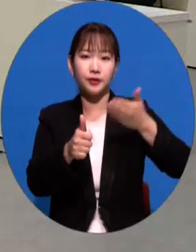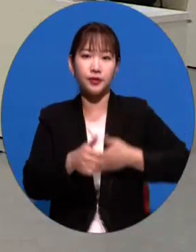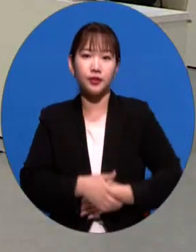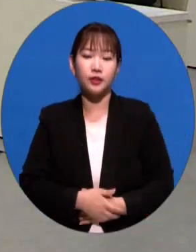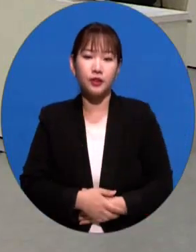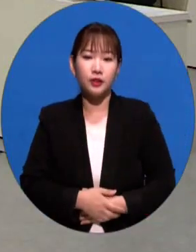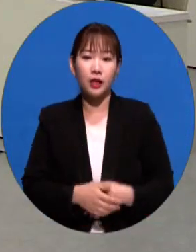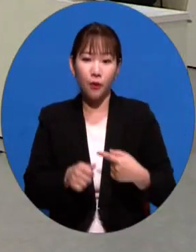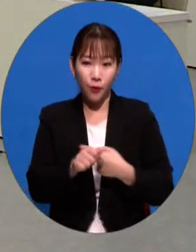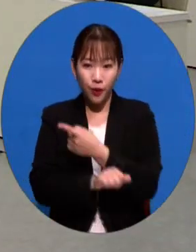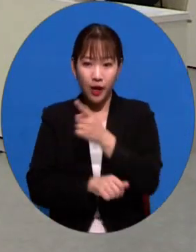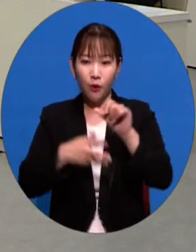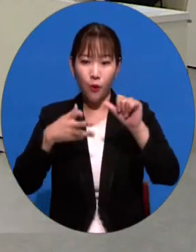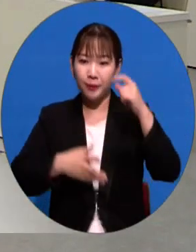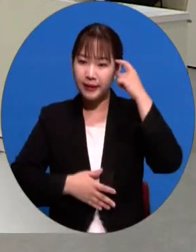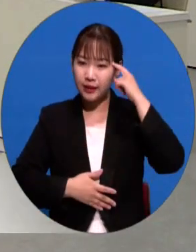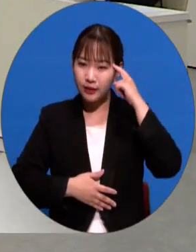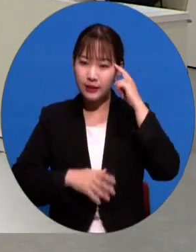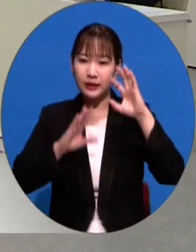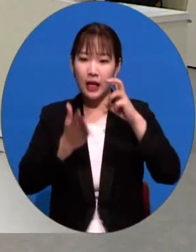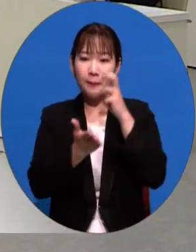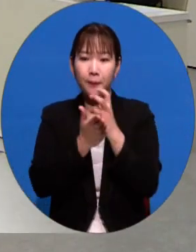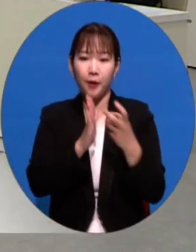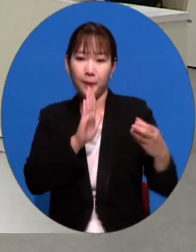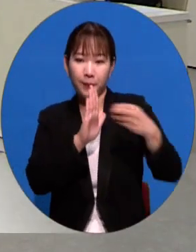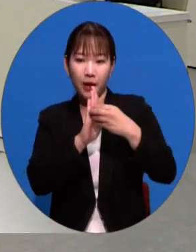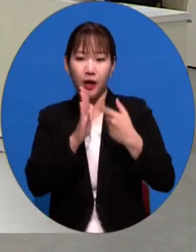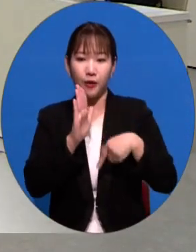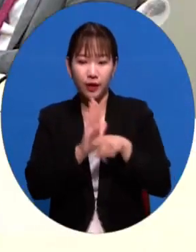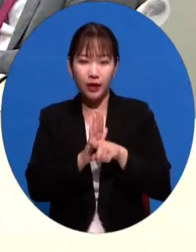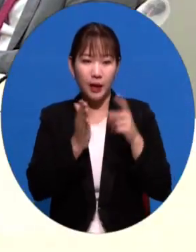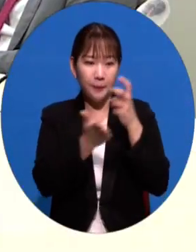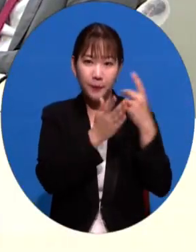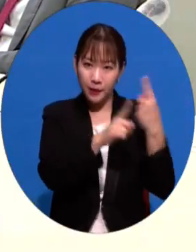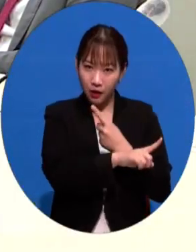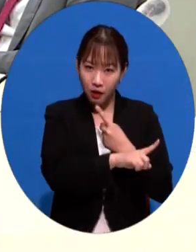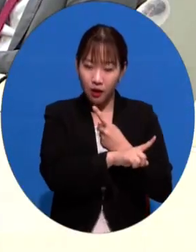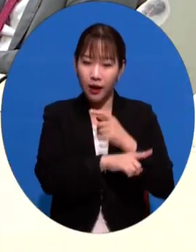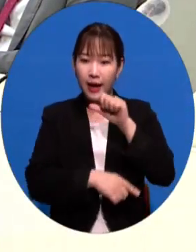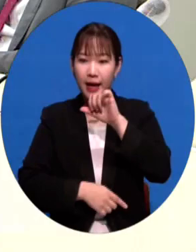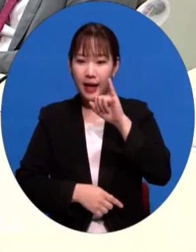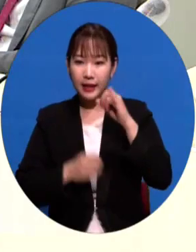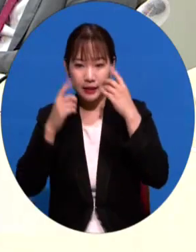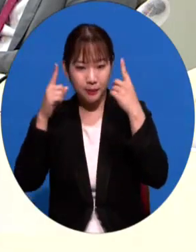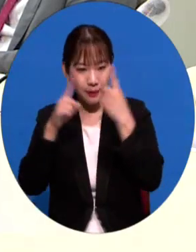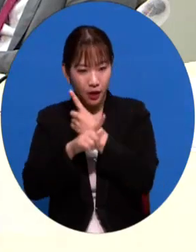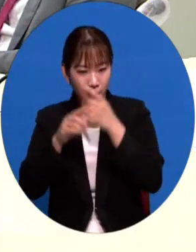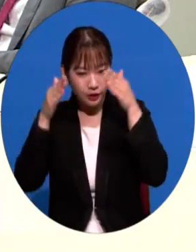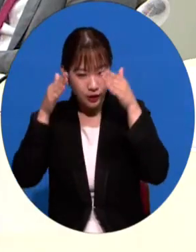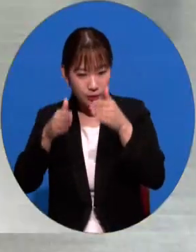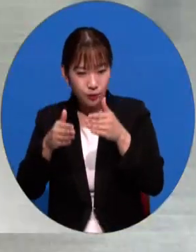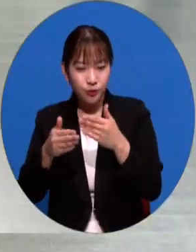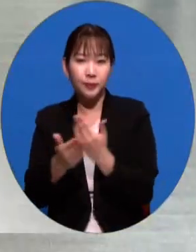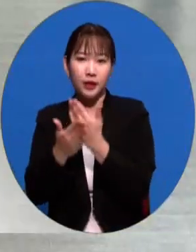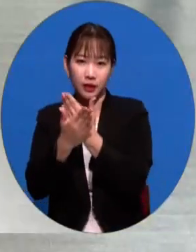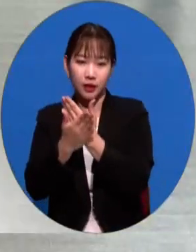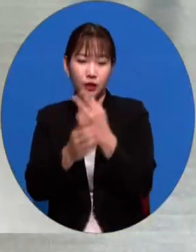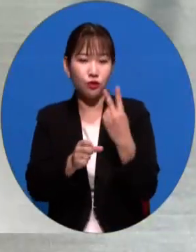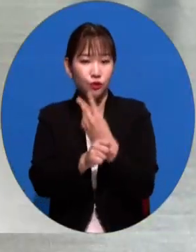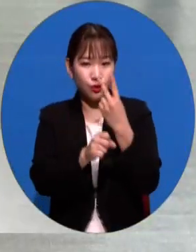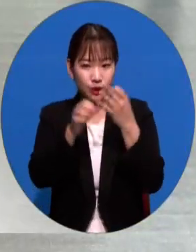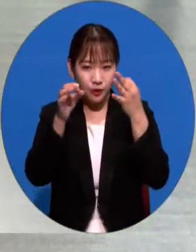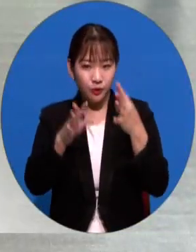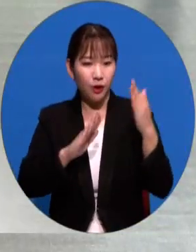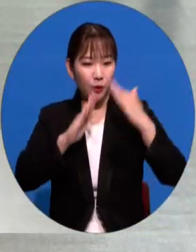드립니다. 이 밖에도 5.18 정신의 헌법 전문 수록을 위한 개헌, 인공지능 혁신 거점 조성 고도화 등 2시간여